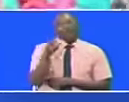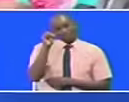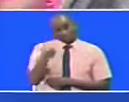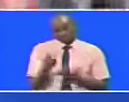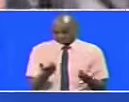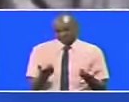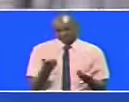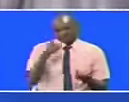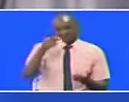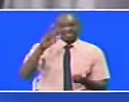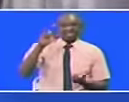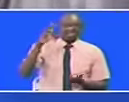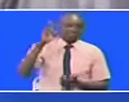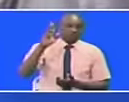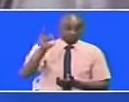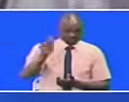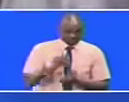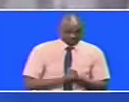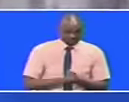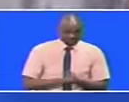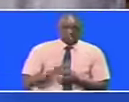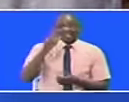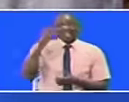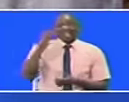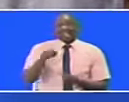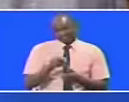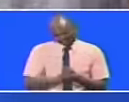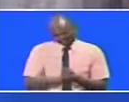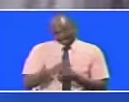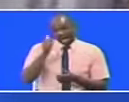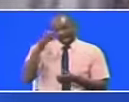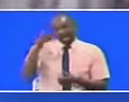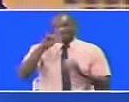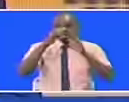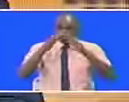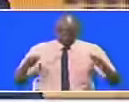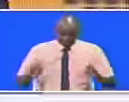Kipruto Arap Kirwa. Duncan Hemba, KTN Amani House.